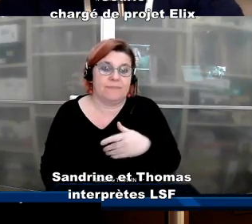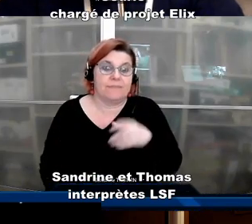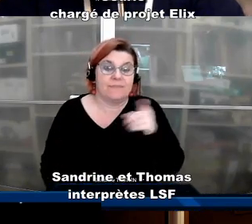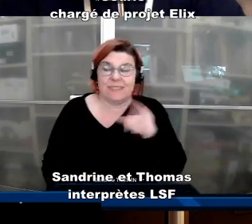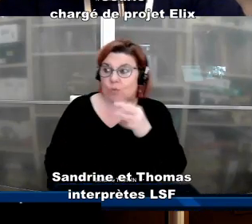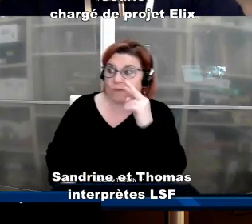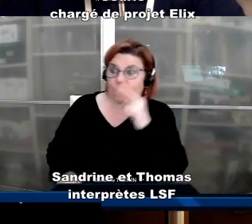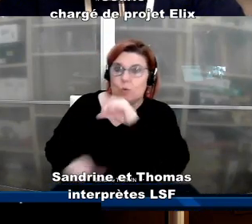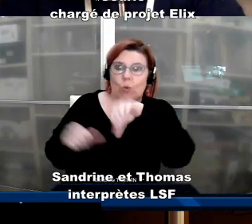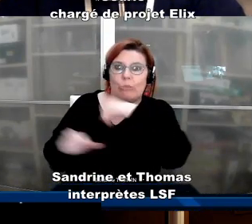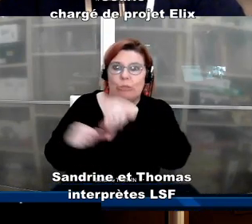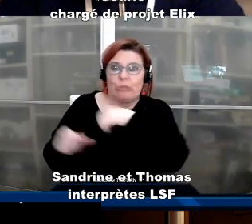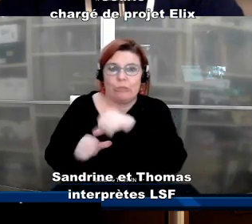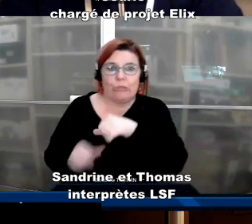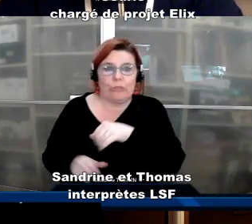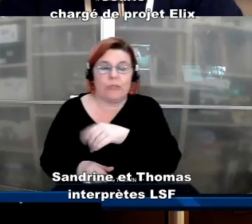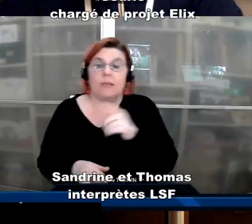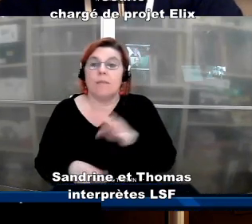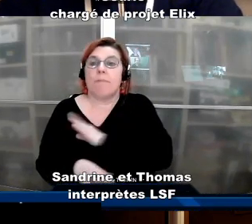la Covid-19